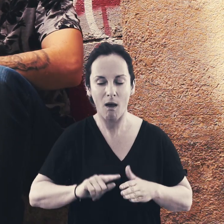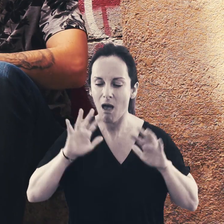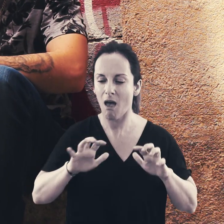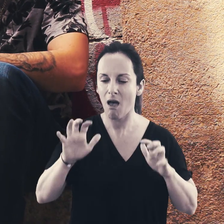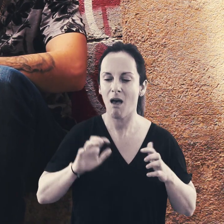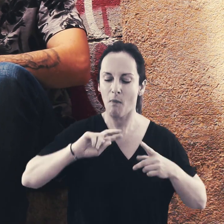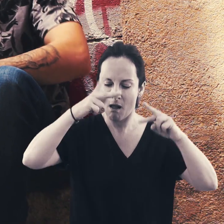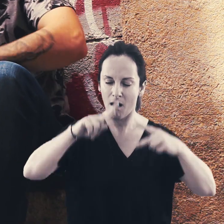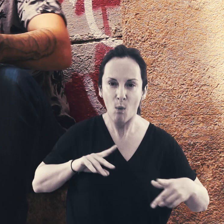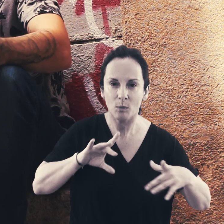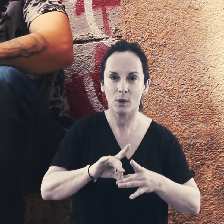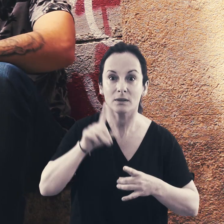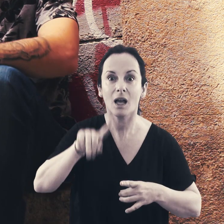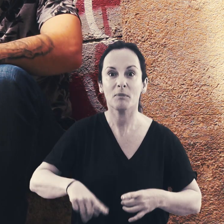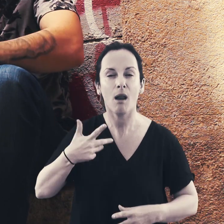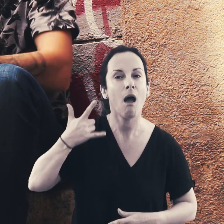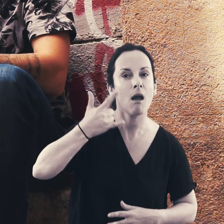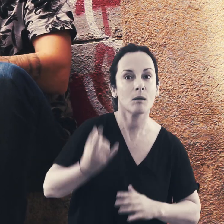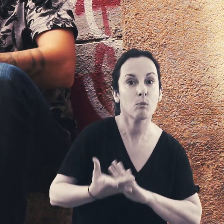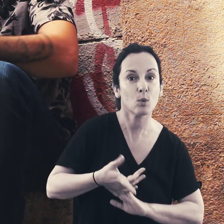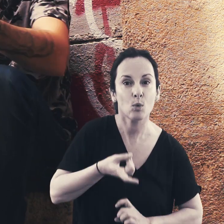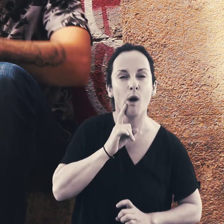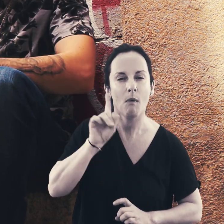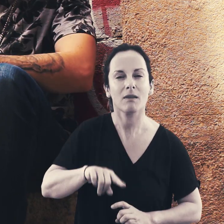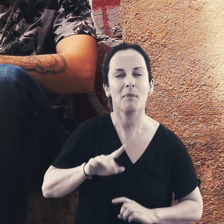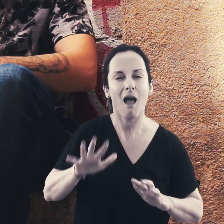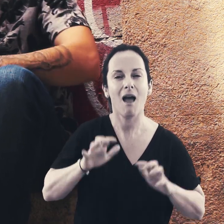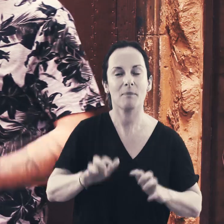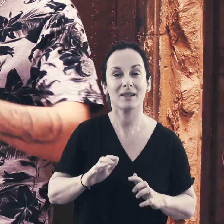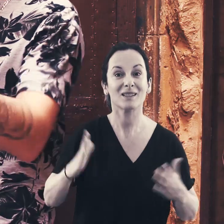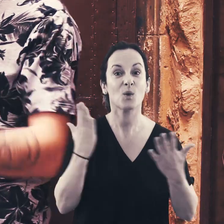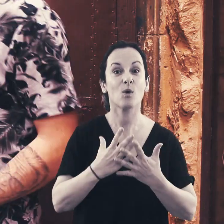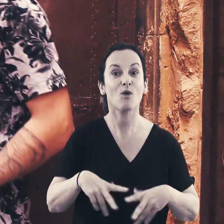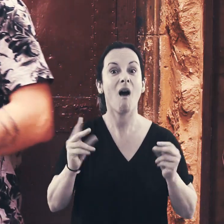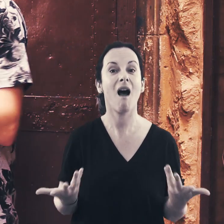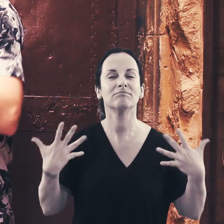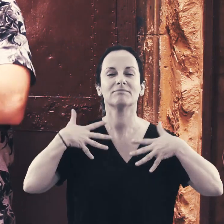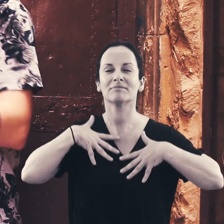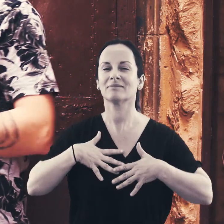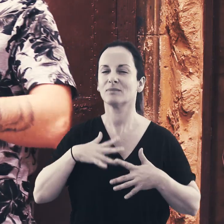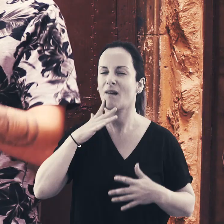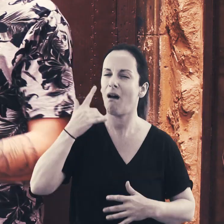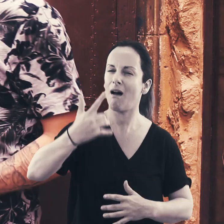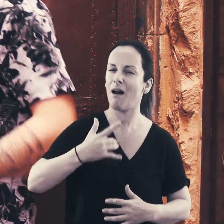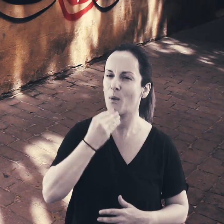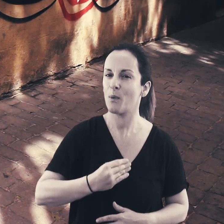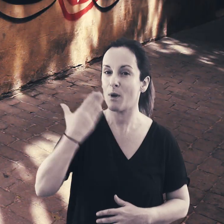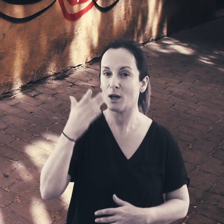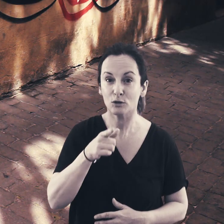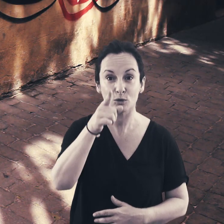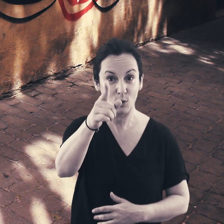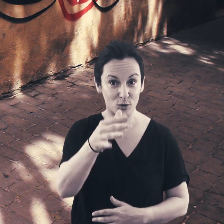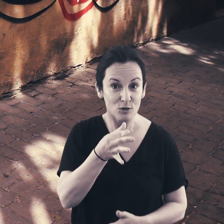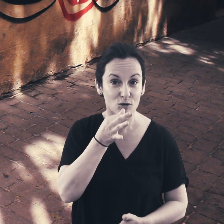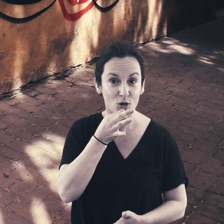història del hip-hop tindràs nocions. I en haver acabat sabràs fer les teves pròpies cançons. Rap, vine si encara no ho has tastat.